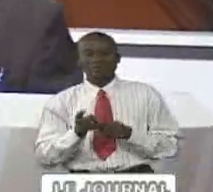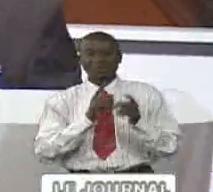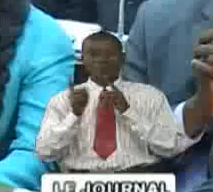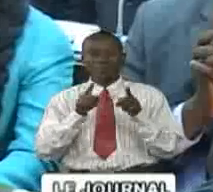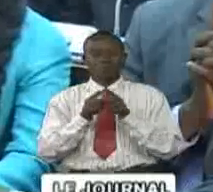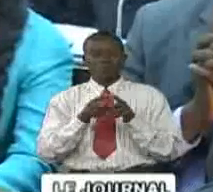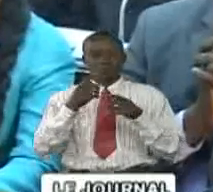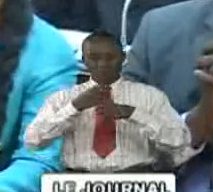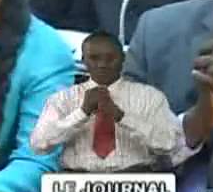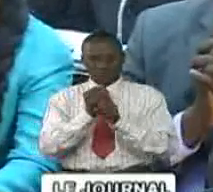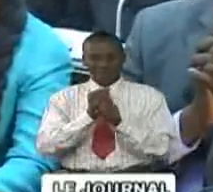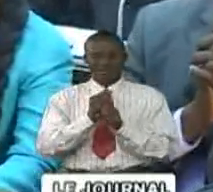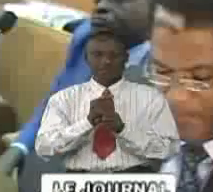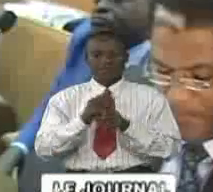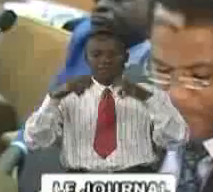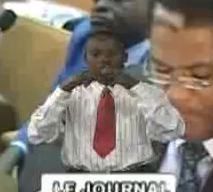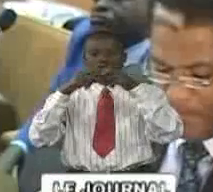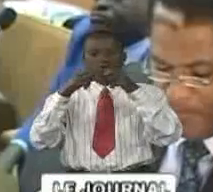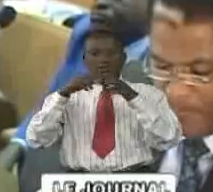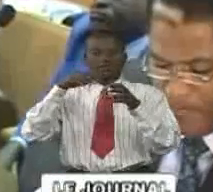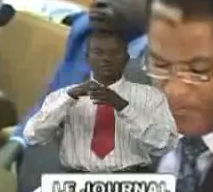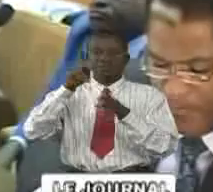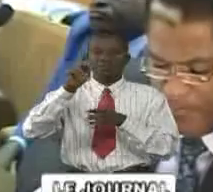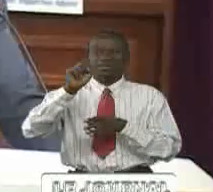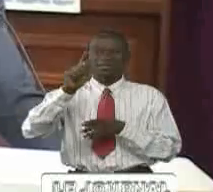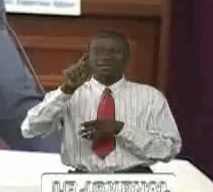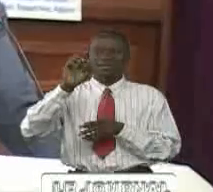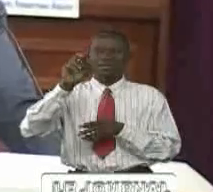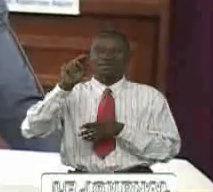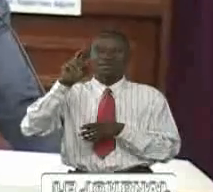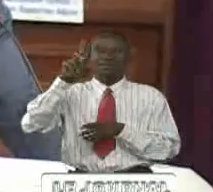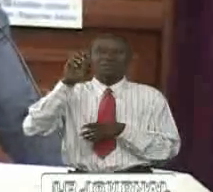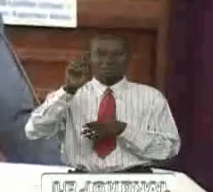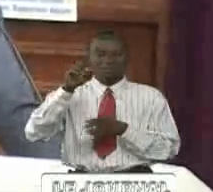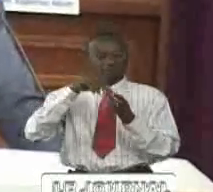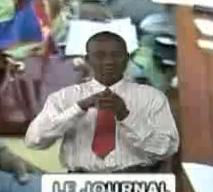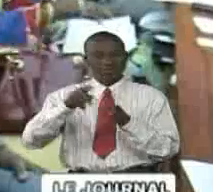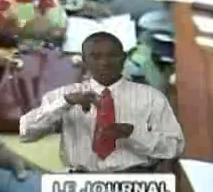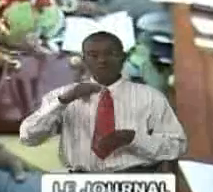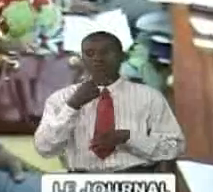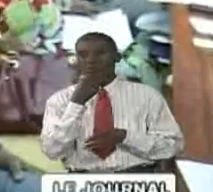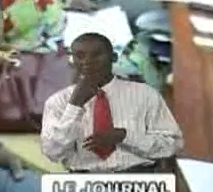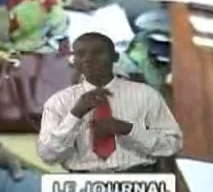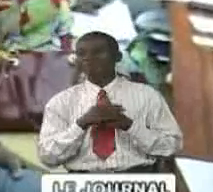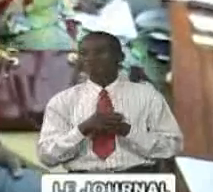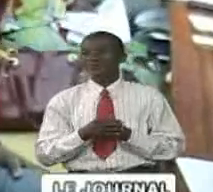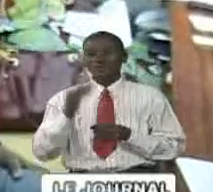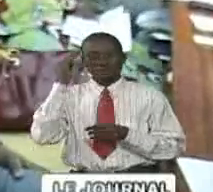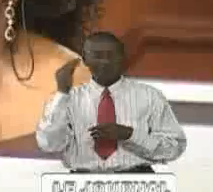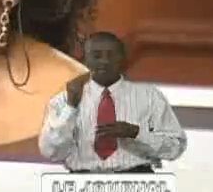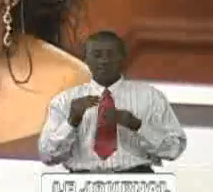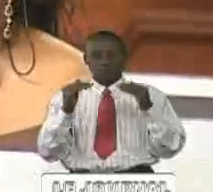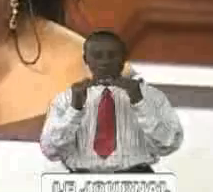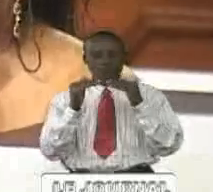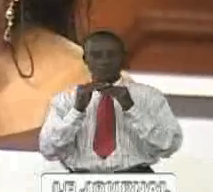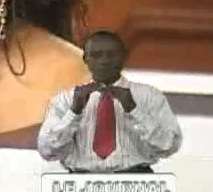hydroélectrique de Katende, question orale avec débat soulevée par l'honorable Loubaya Claudel André. pour la ministre de la Justice et des Droits humains. L'indépendance